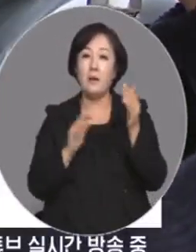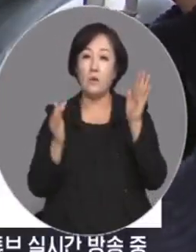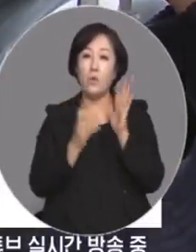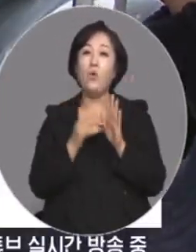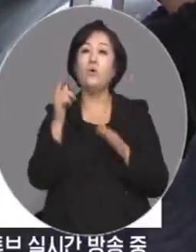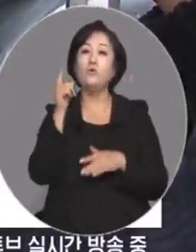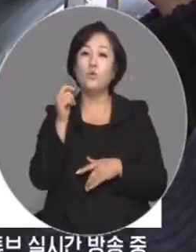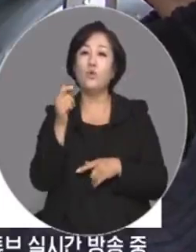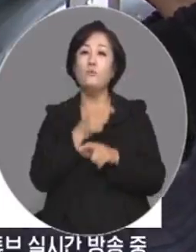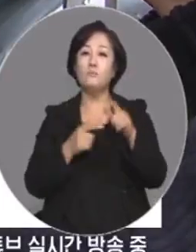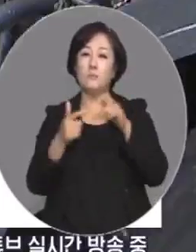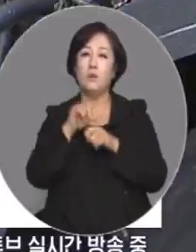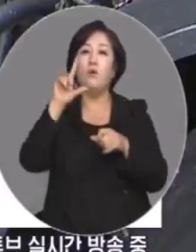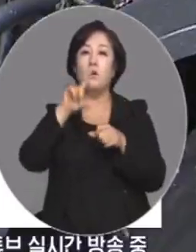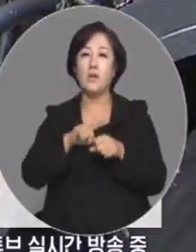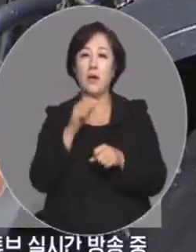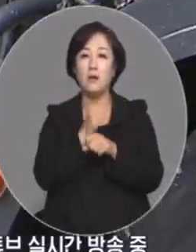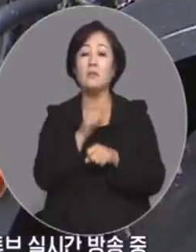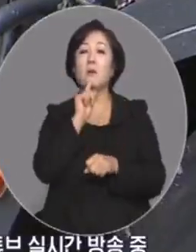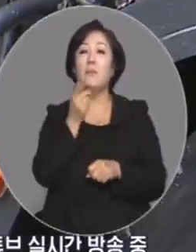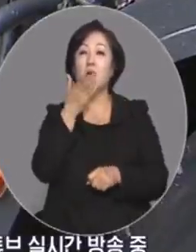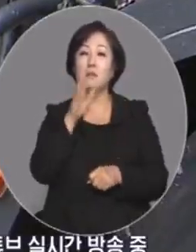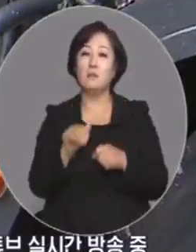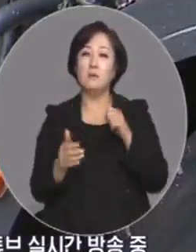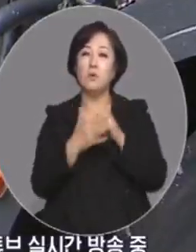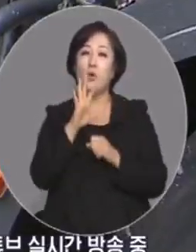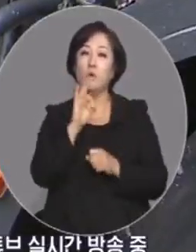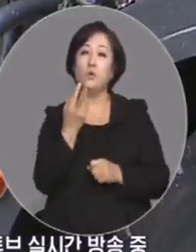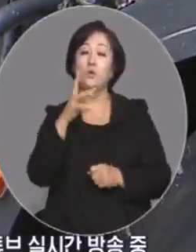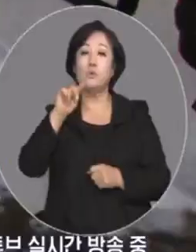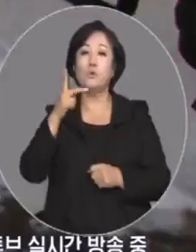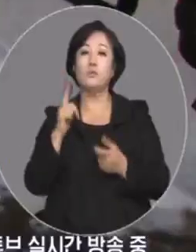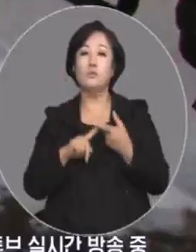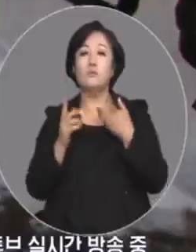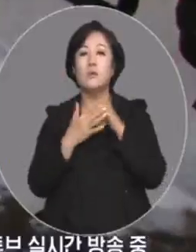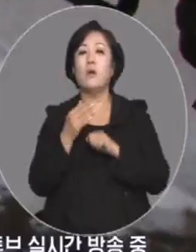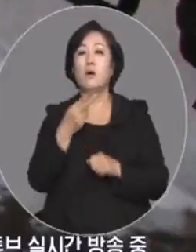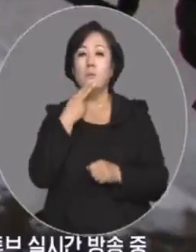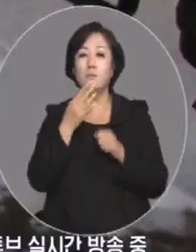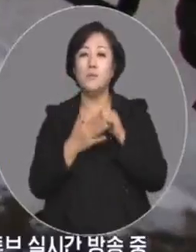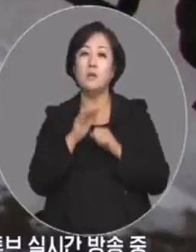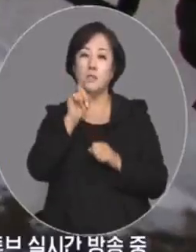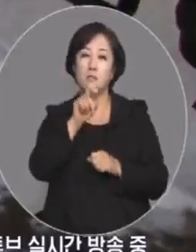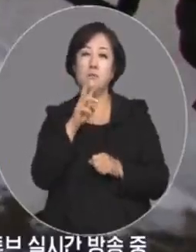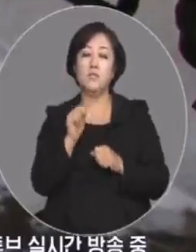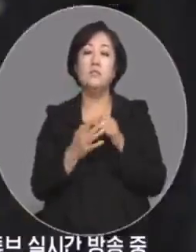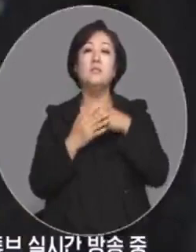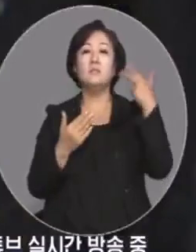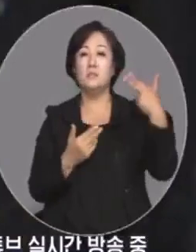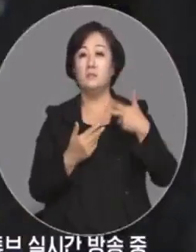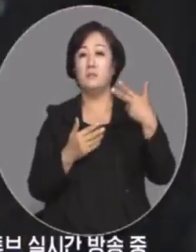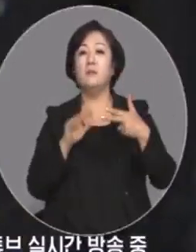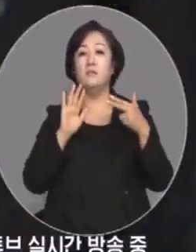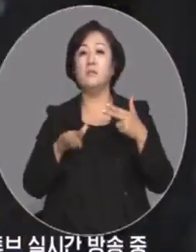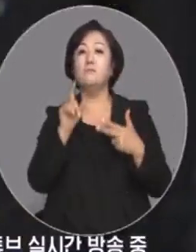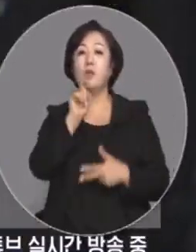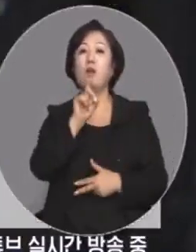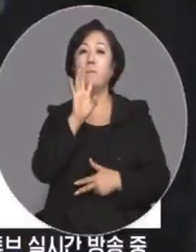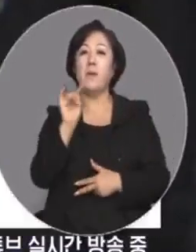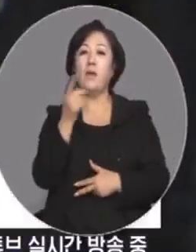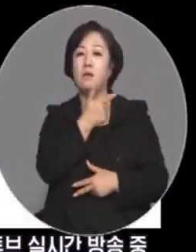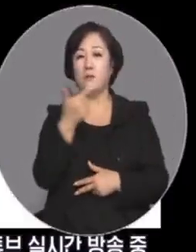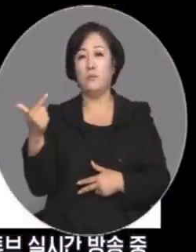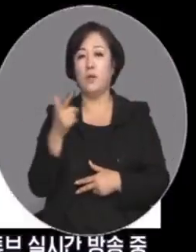이걸 좀 내주겠다고 하는 사람도 좀 있고. 요소수 품귀 현상에 10리터들이 한 통에 7천 원 하던 요소수 값은 10배 넘게